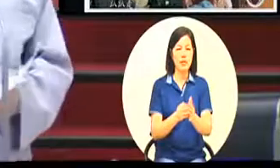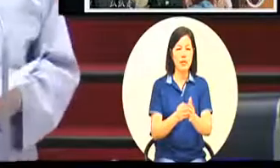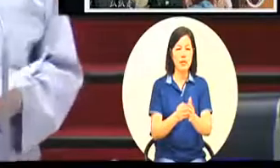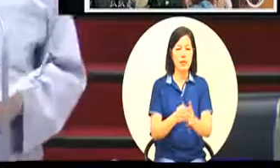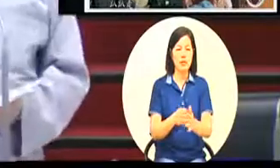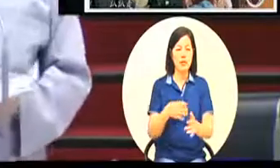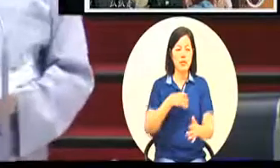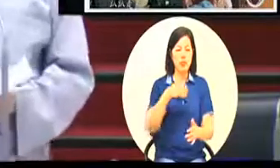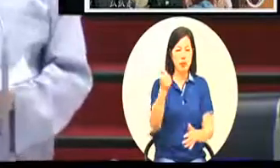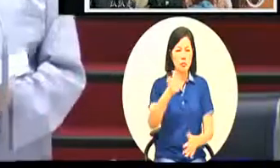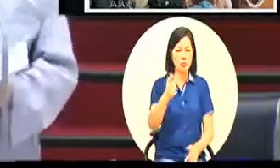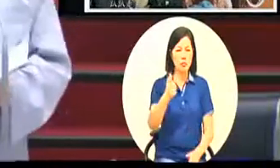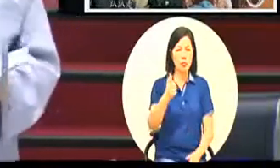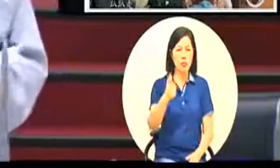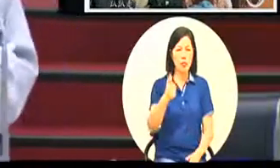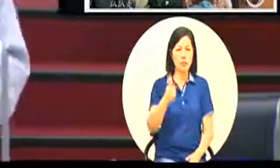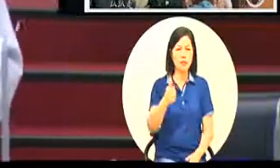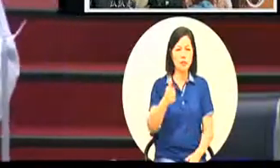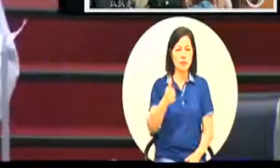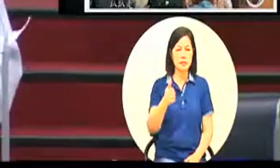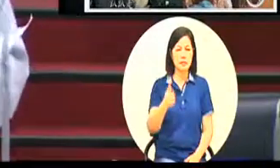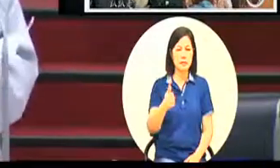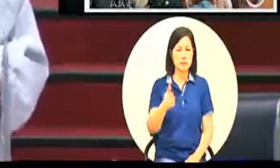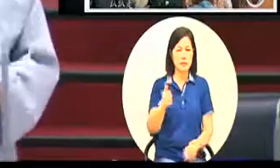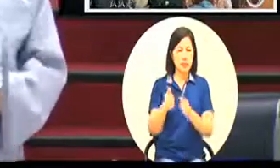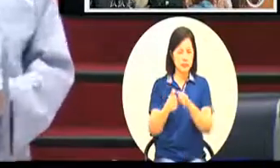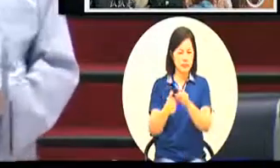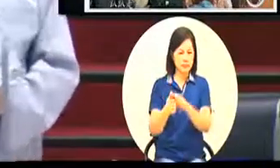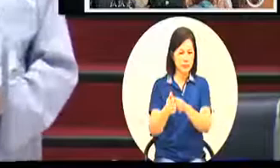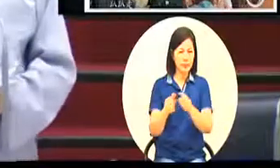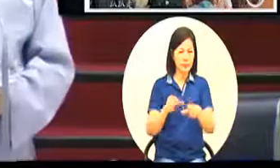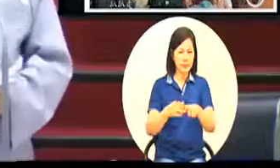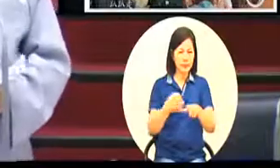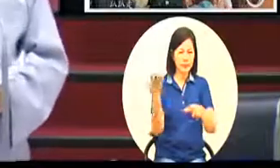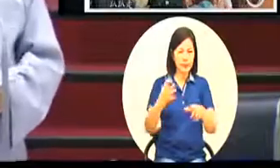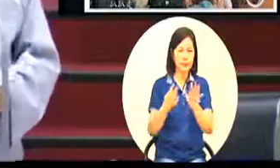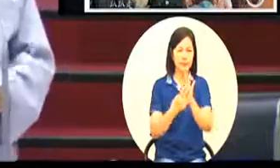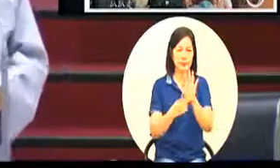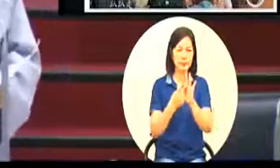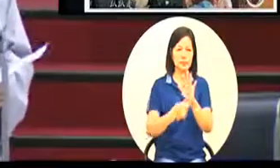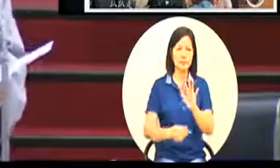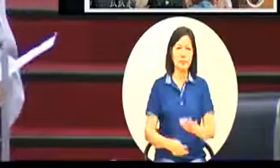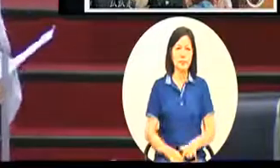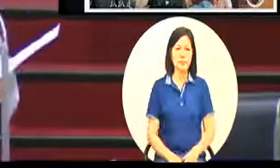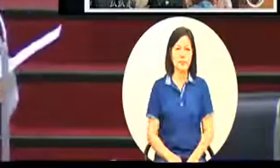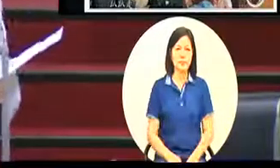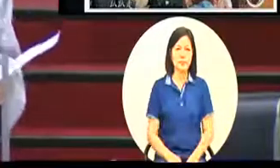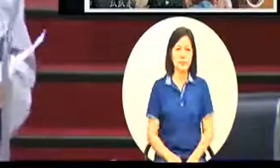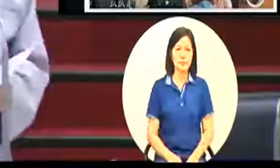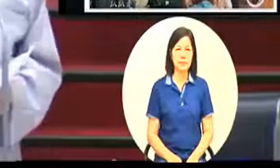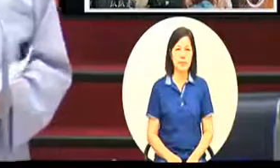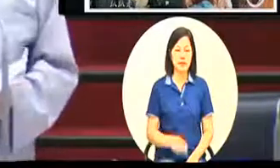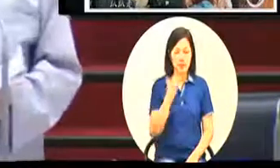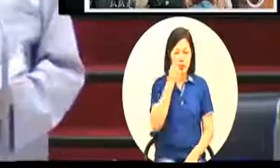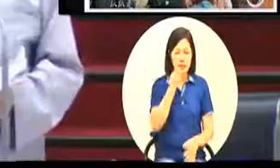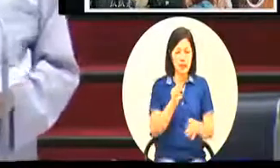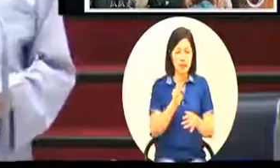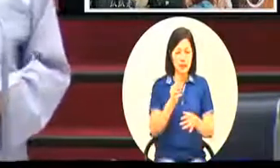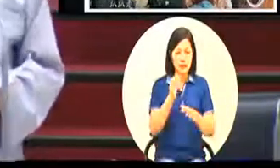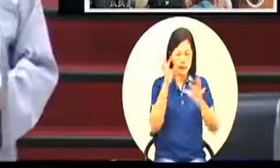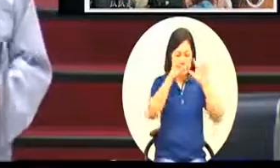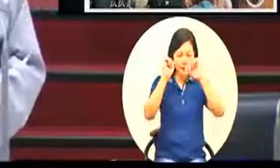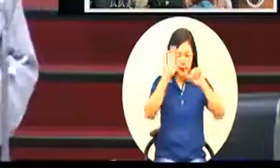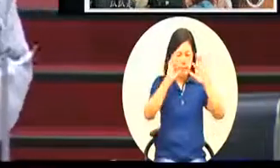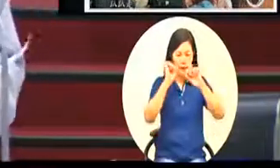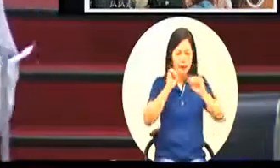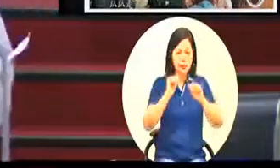栋，同大栋的拢知。伊公开安尼讲，讲特侦组岳鸿儒，在阿扁